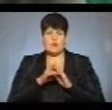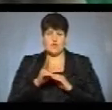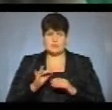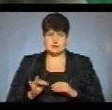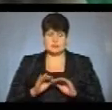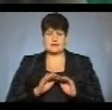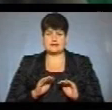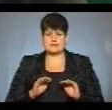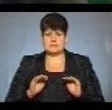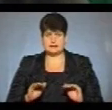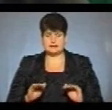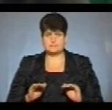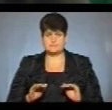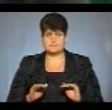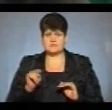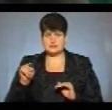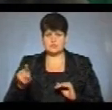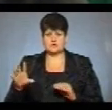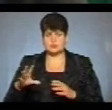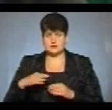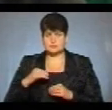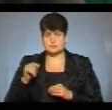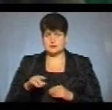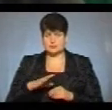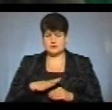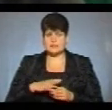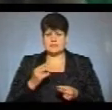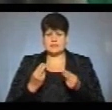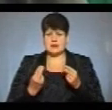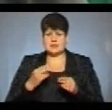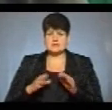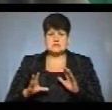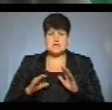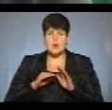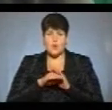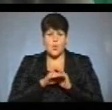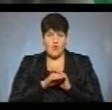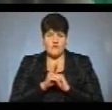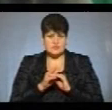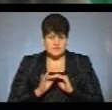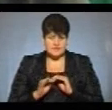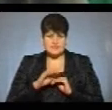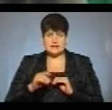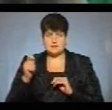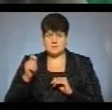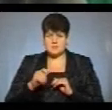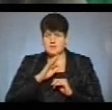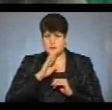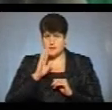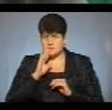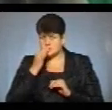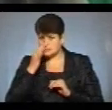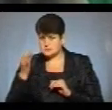Діти, ті, що з ним гралися хованки, діти прибігли до мами, сказали